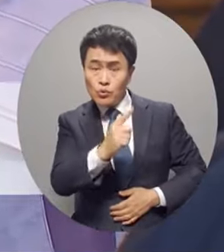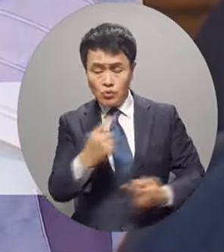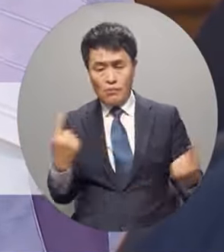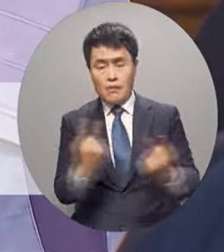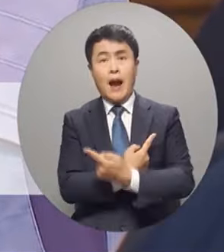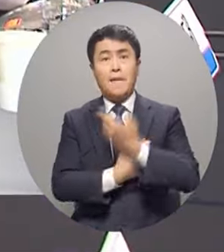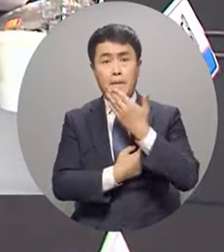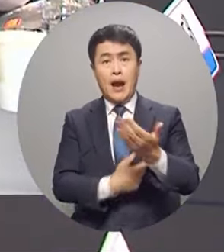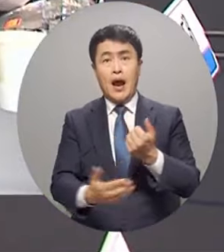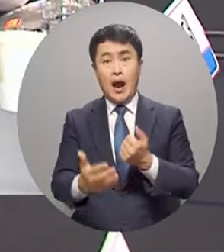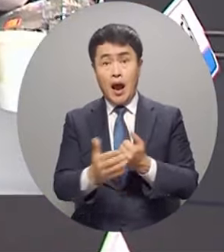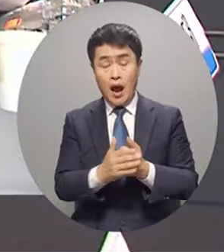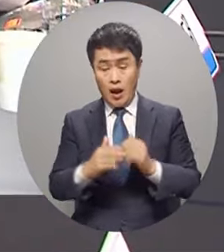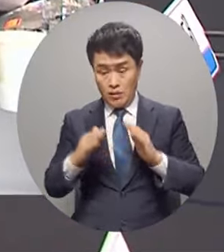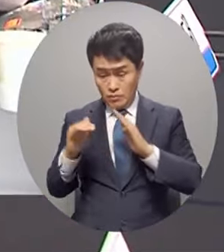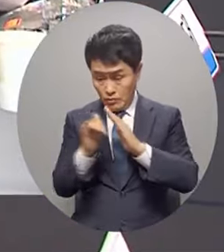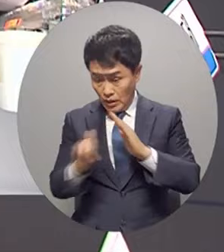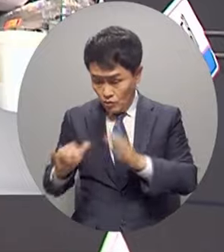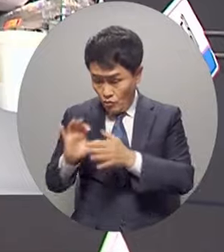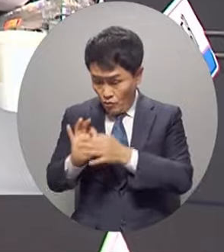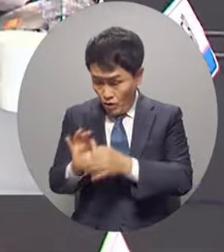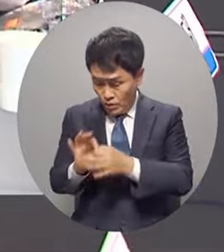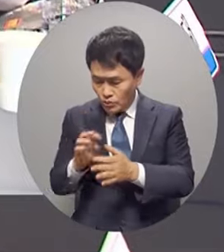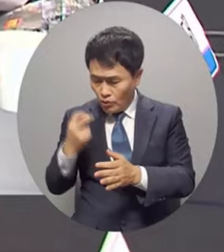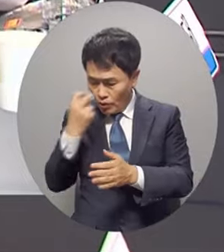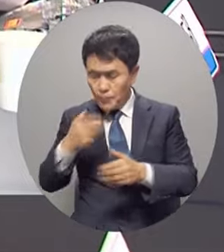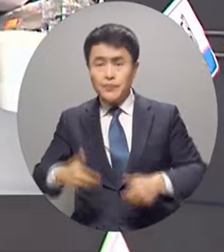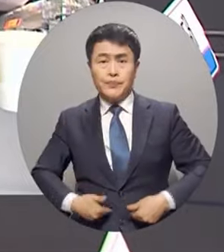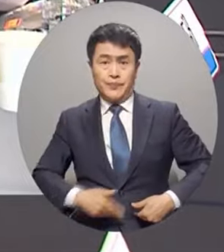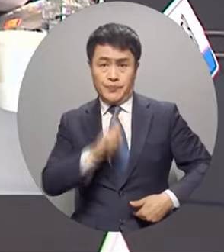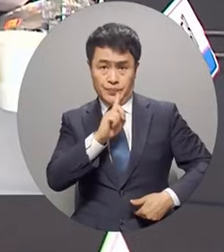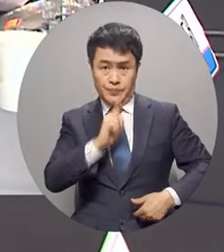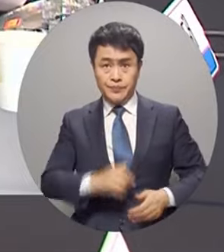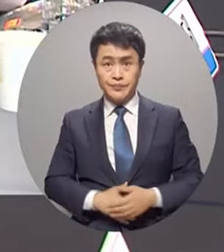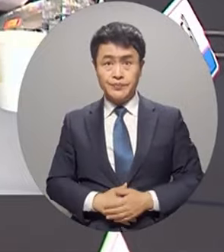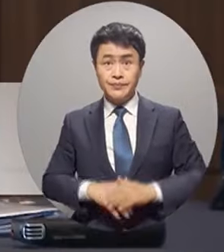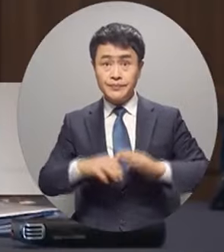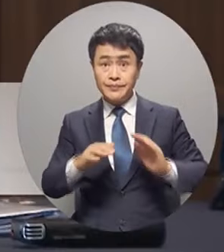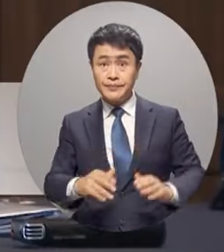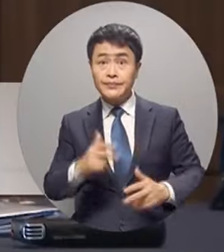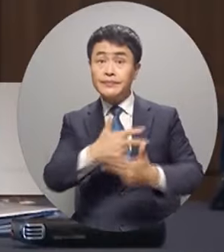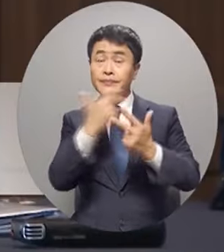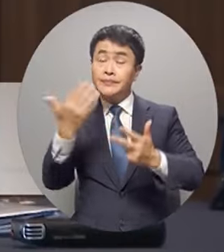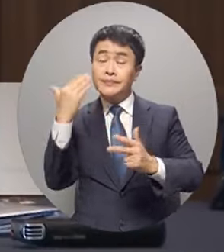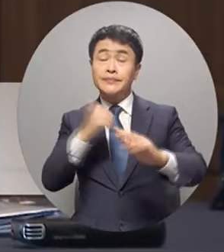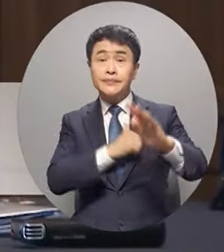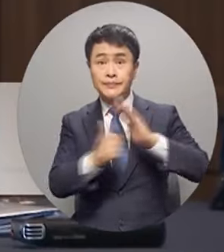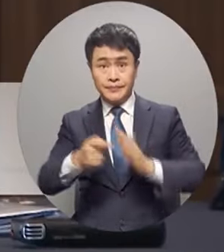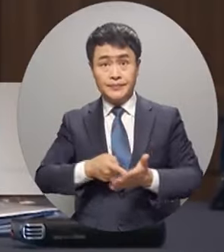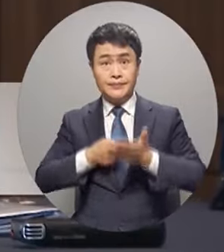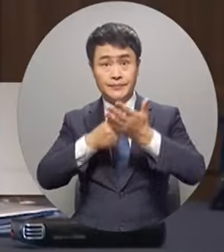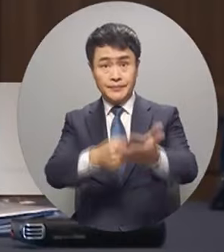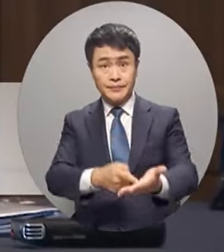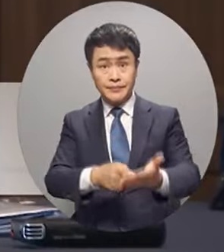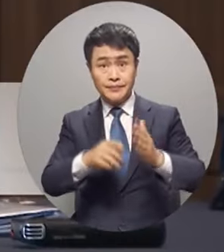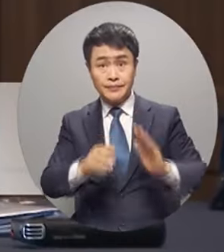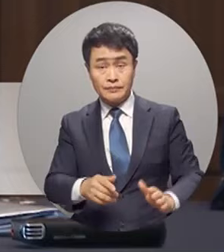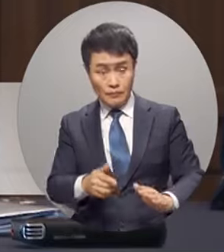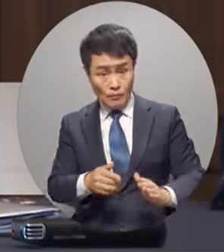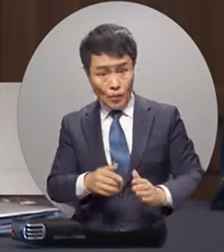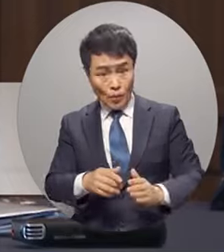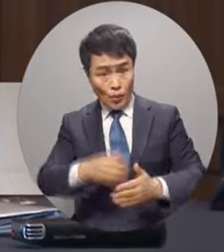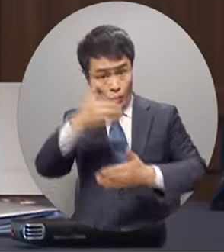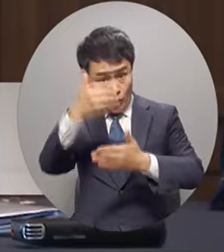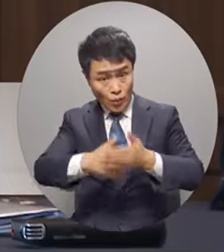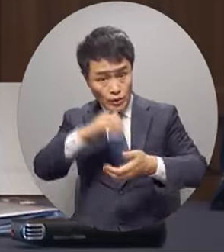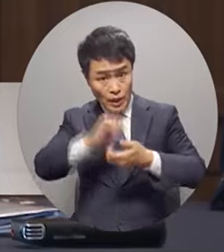있고 부양가족 공제도 검토할 수 있을 것이라고 설명했습니다. 또 이재명 전 대표가 제시한 대로 공제 한도를